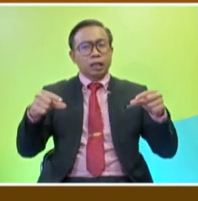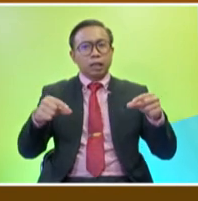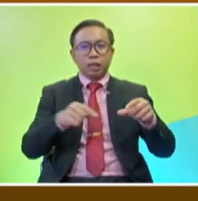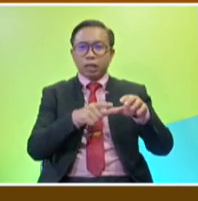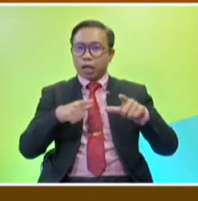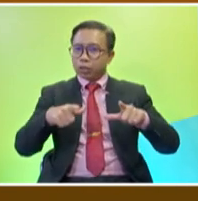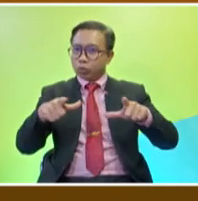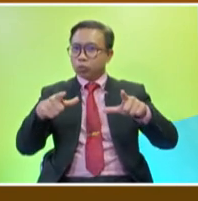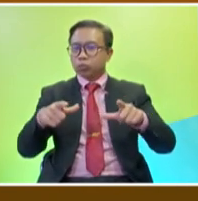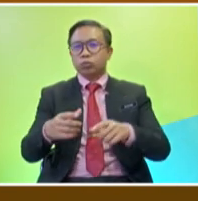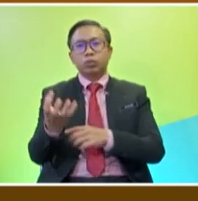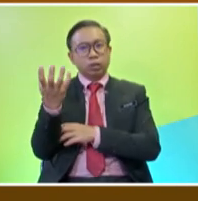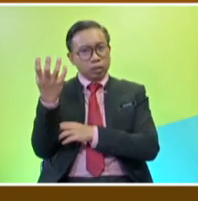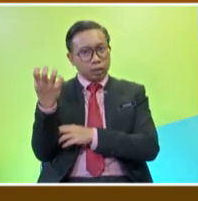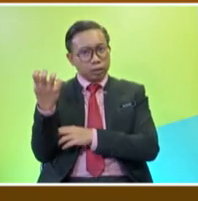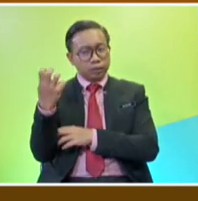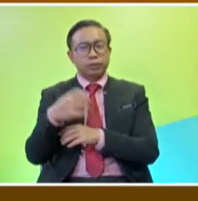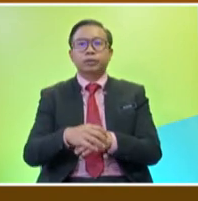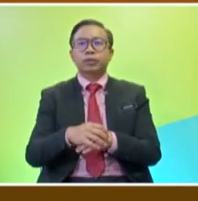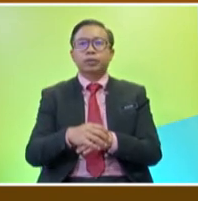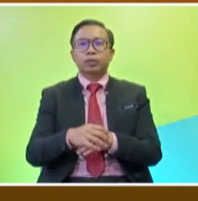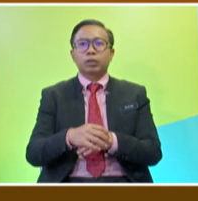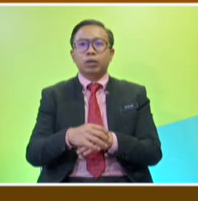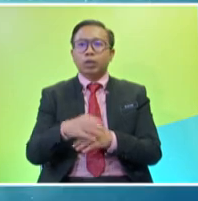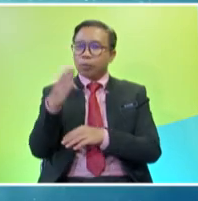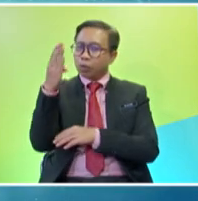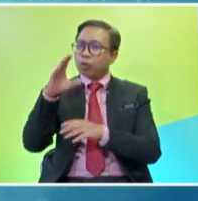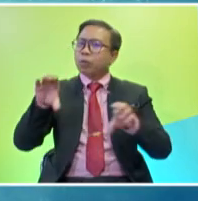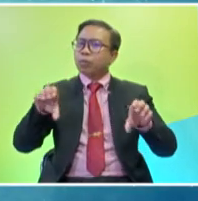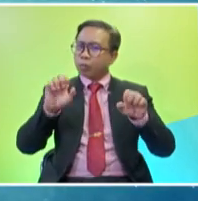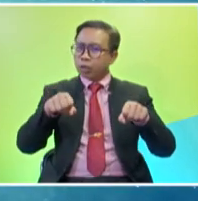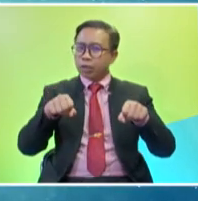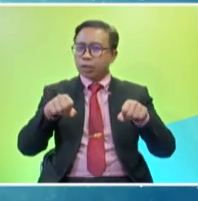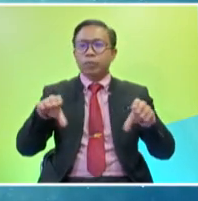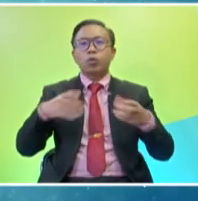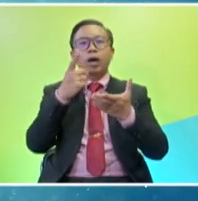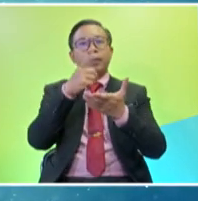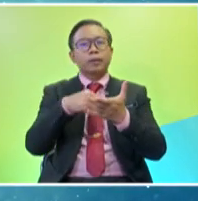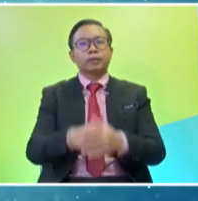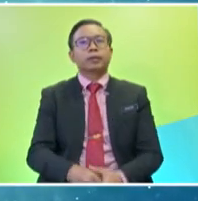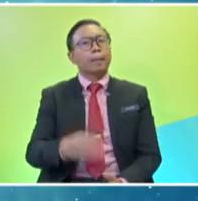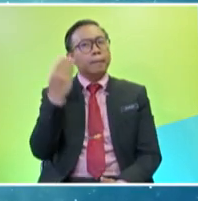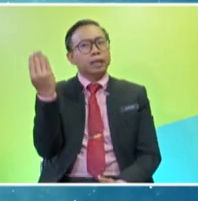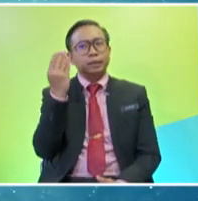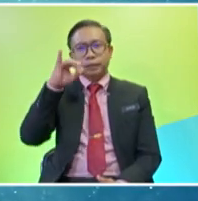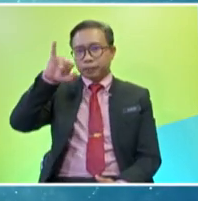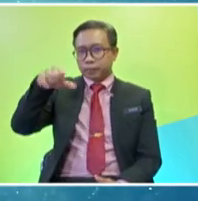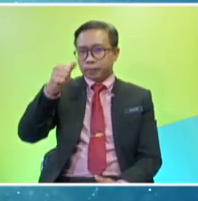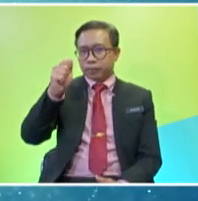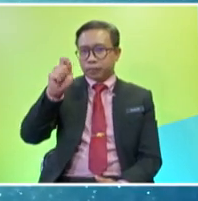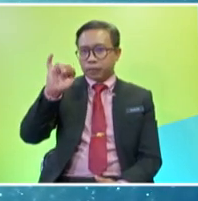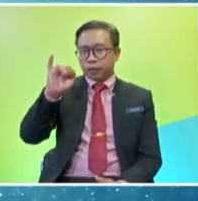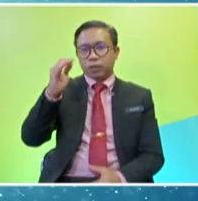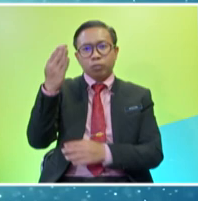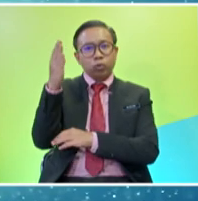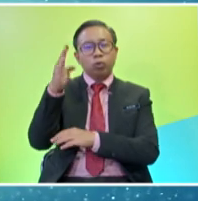Jati pokok Jati murid-murid boleh bawa apem pokok Jati biasanya lah kamu jumpo